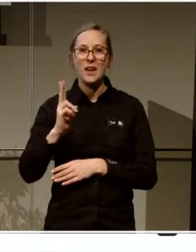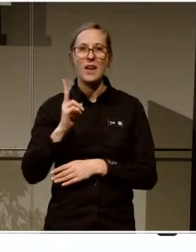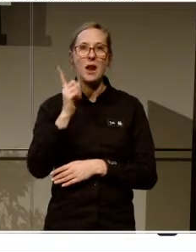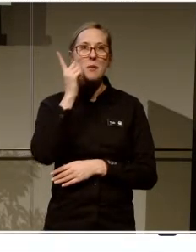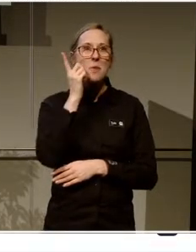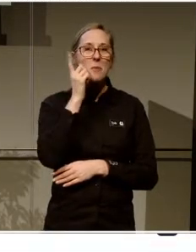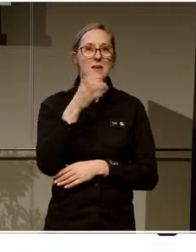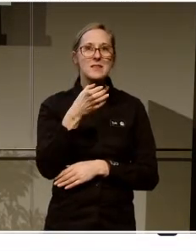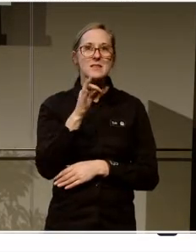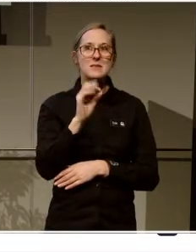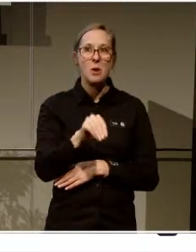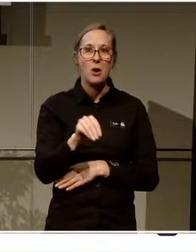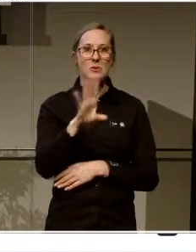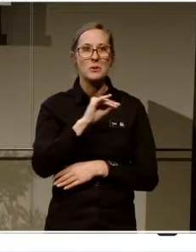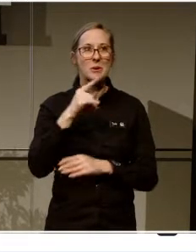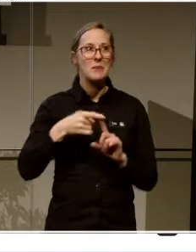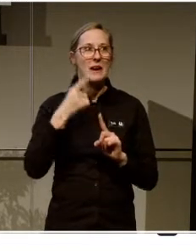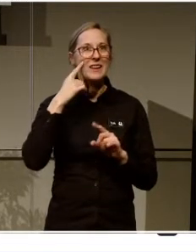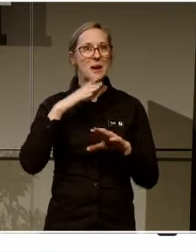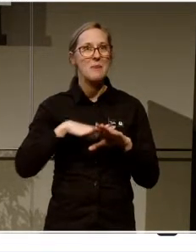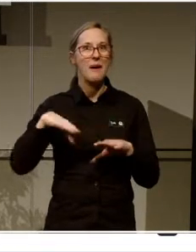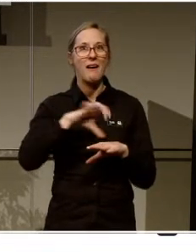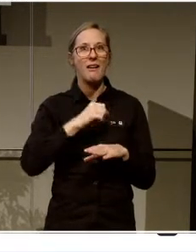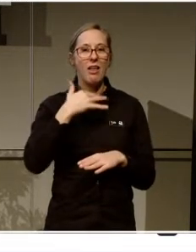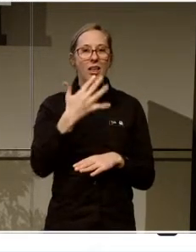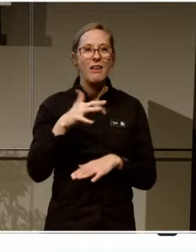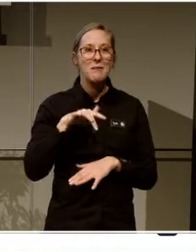Så börjar man tänka på alla de där äckliga bakterierna som man har i ansiktet hela tiden.